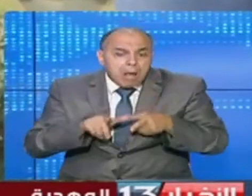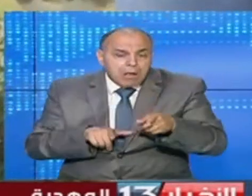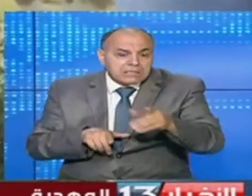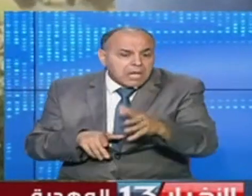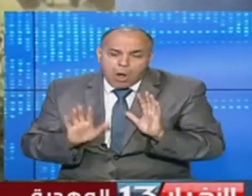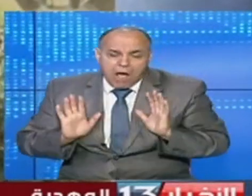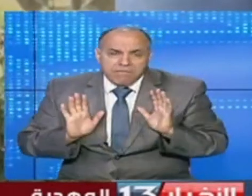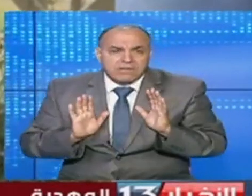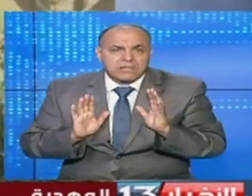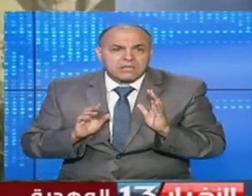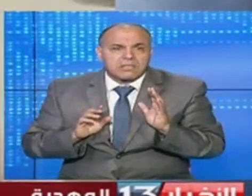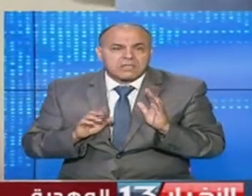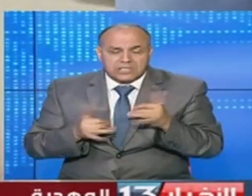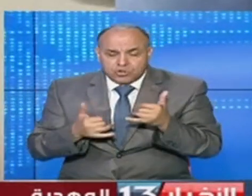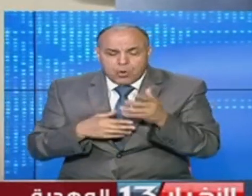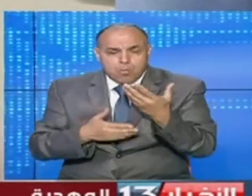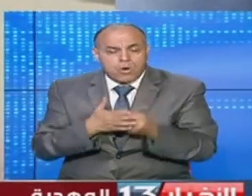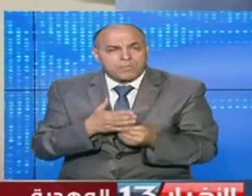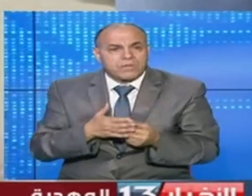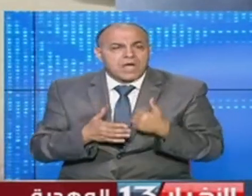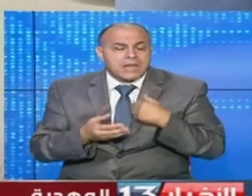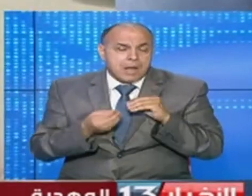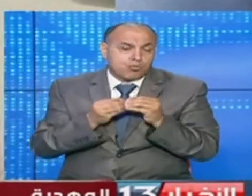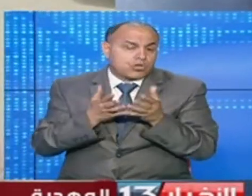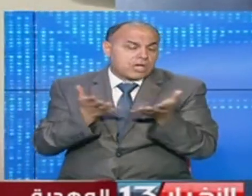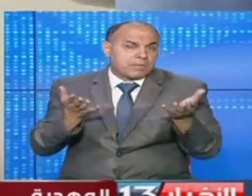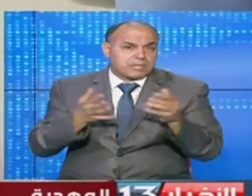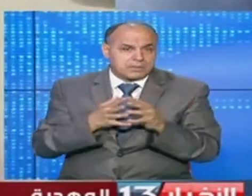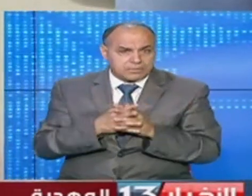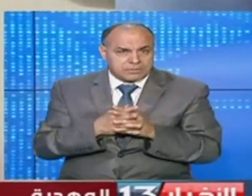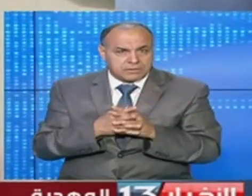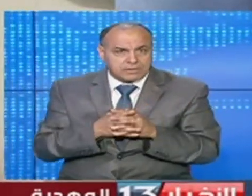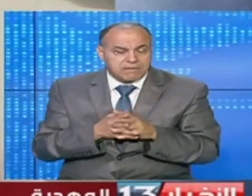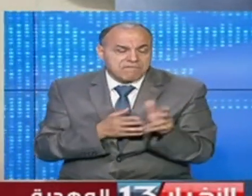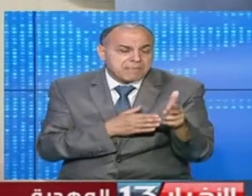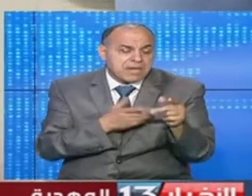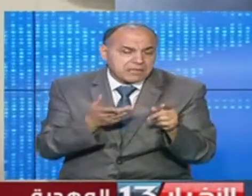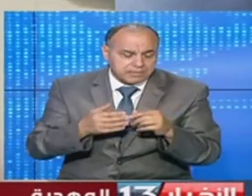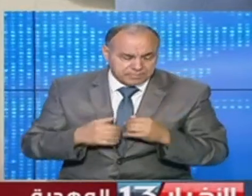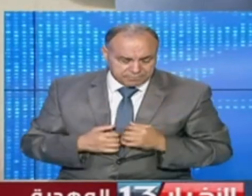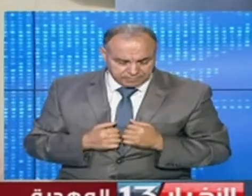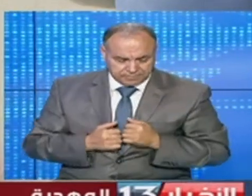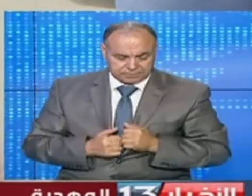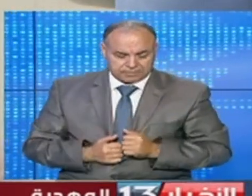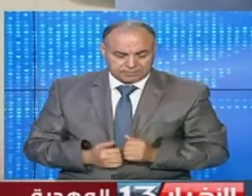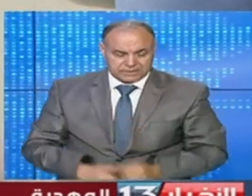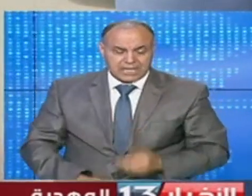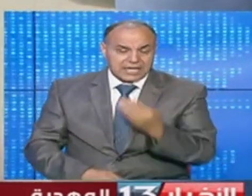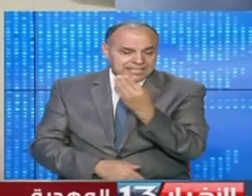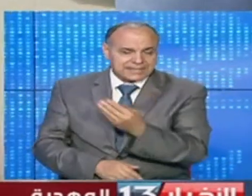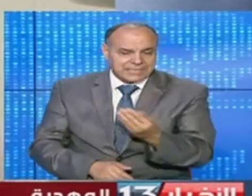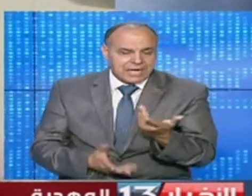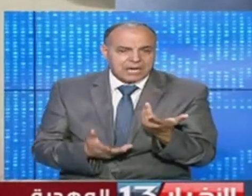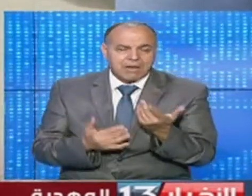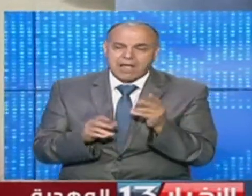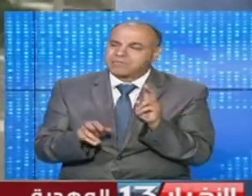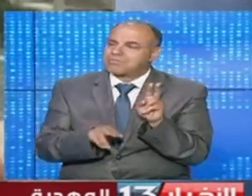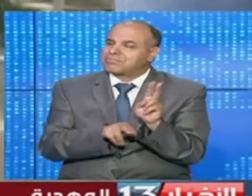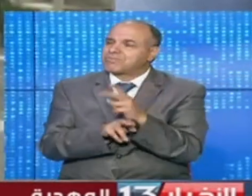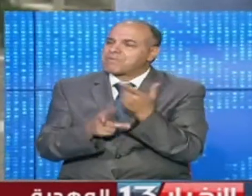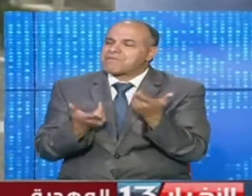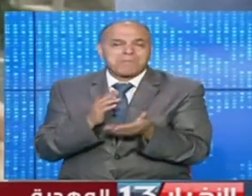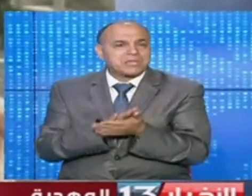وعندنا ولا يعني مشكله كبيره في ال في المهديه صار ما عندهم